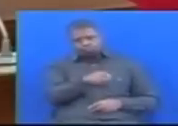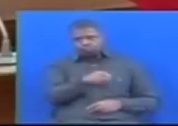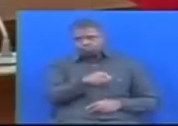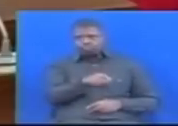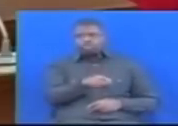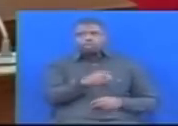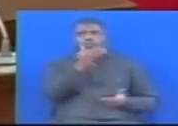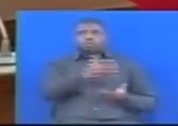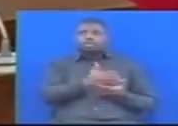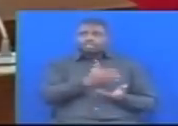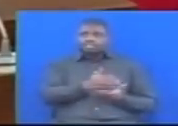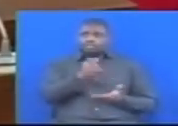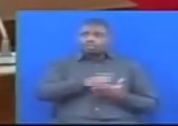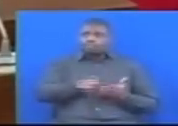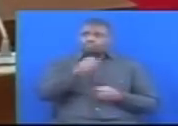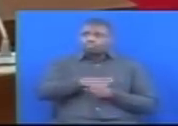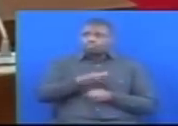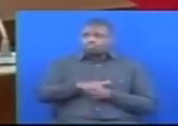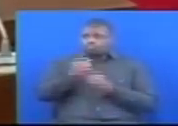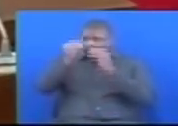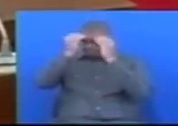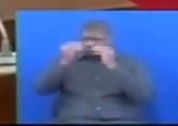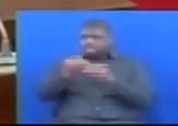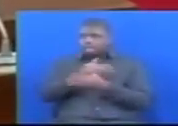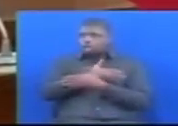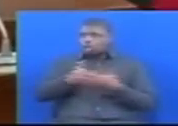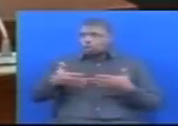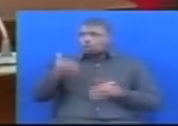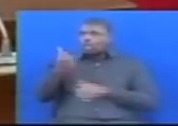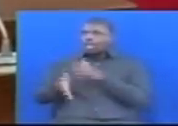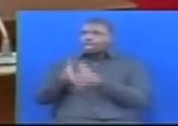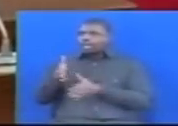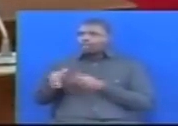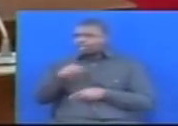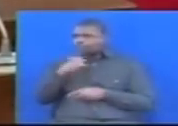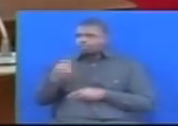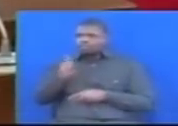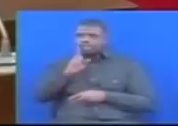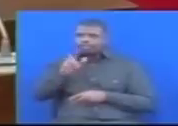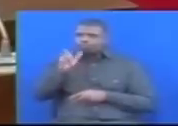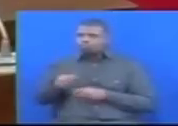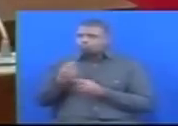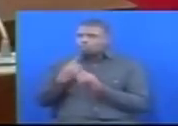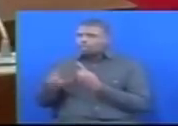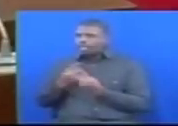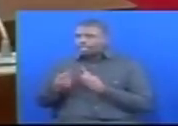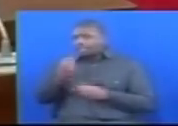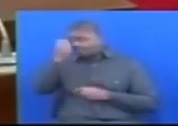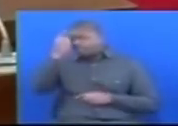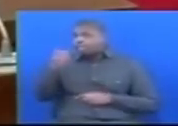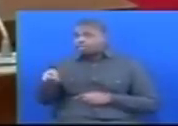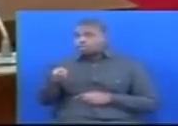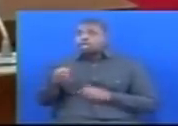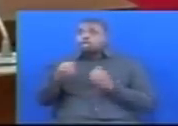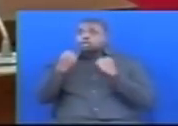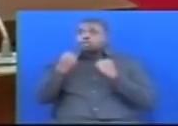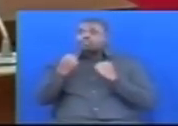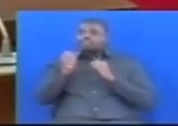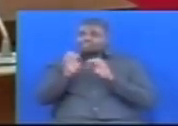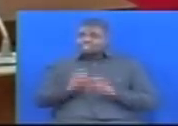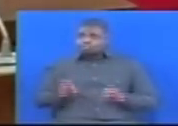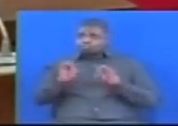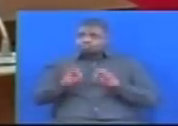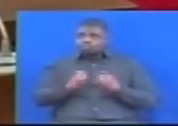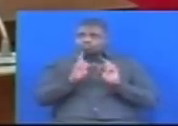kunakuwa na wanafunzi wengi wanaoweza kujifunza lugha ya alama, kwa sababu haitoshi tu kila mtu kuongea anavyoelewa. Ni